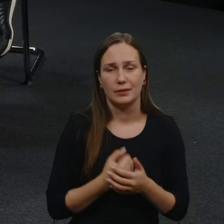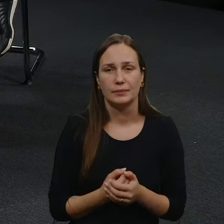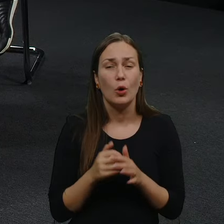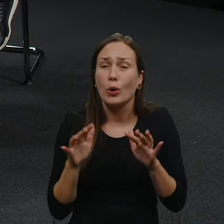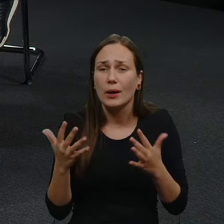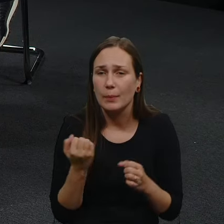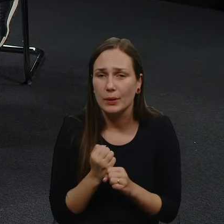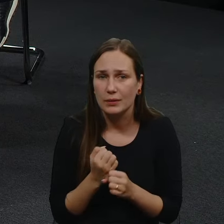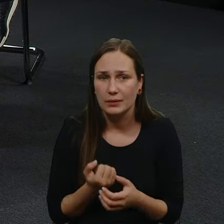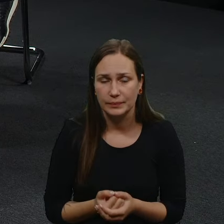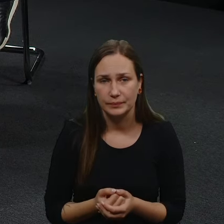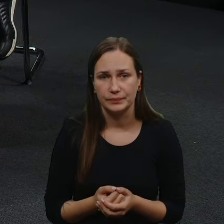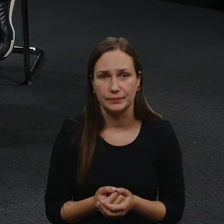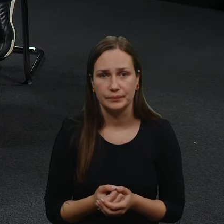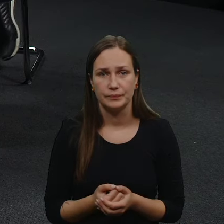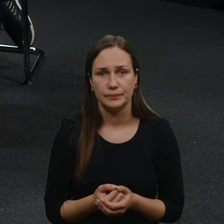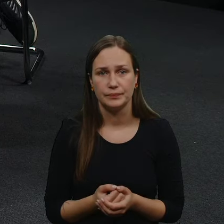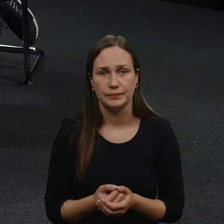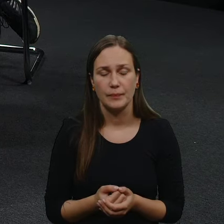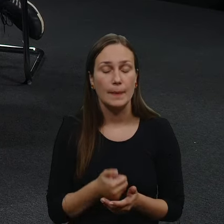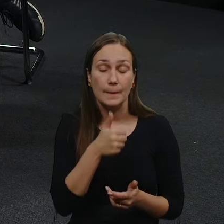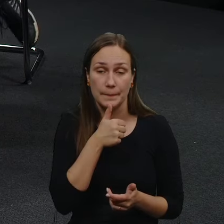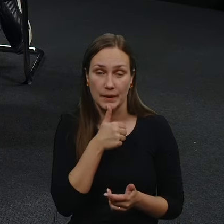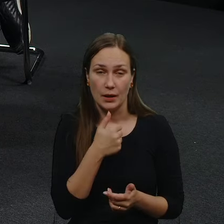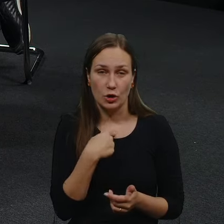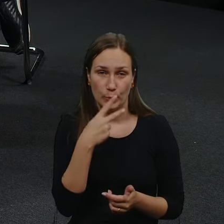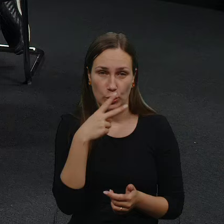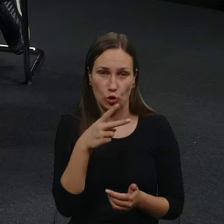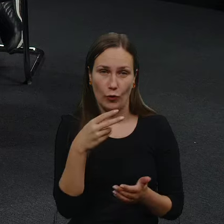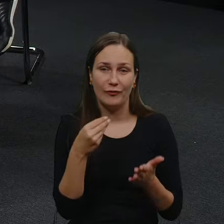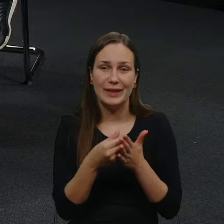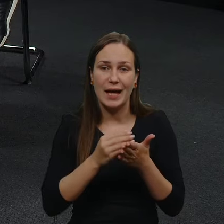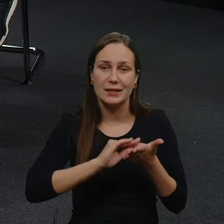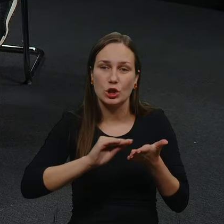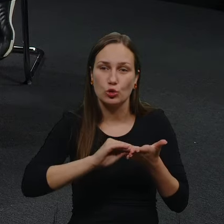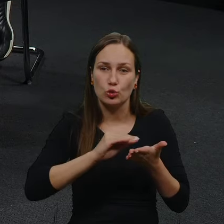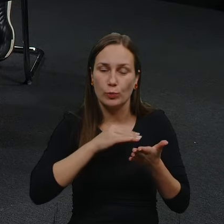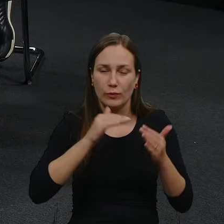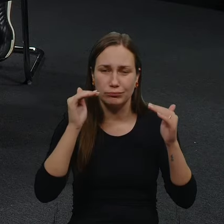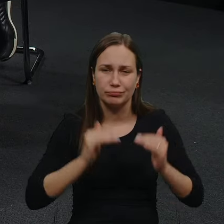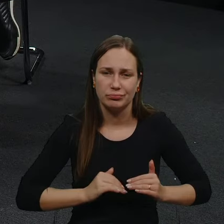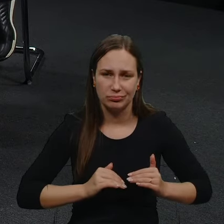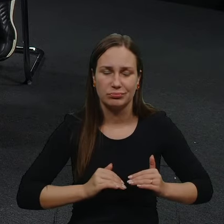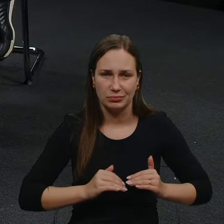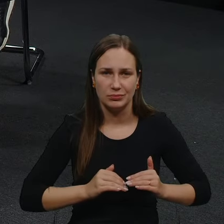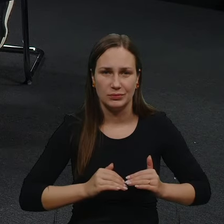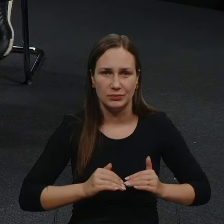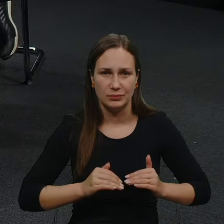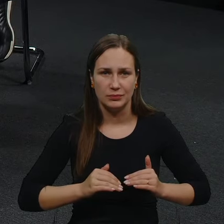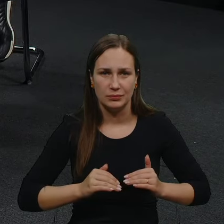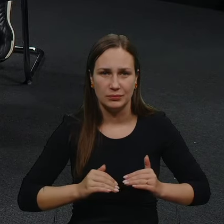kaip? Koks paprastas būtų būdas? Pavyzdžiui, aš pamačiau, kaip finansinis raštingumas krito, taip, Lietuvoje, lyginant